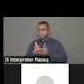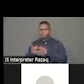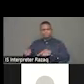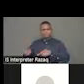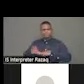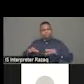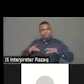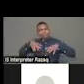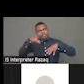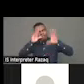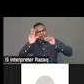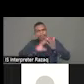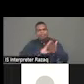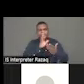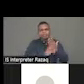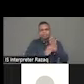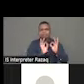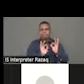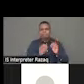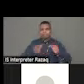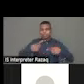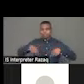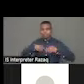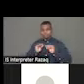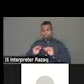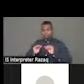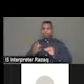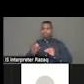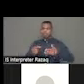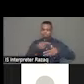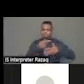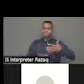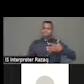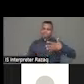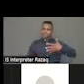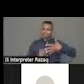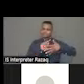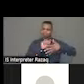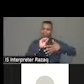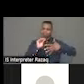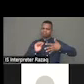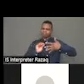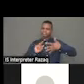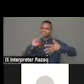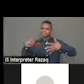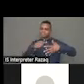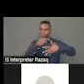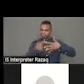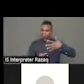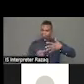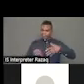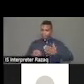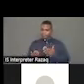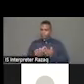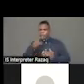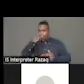ariko dufite imbogamizi kuri curriculum ya leta iteganya amasomo